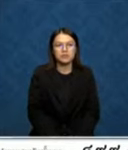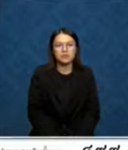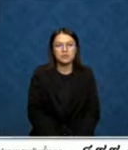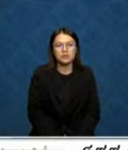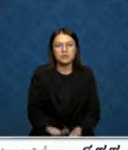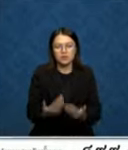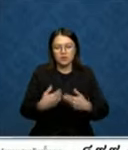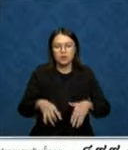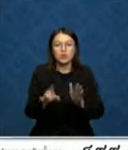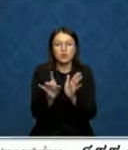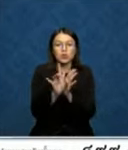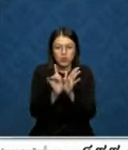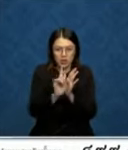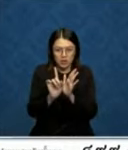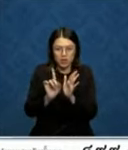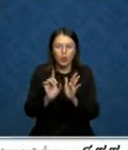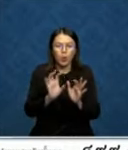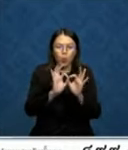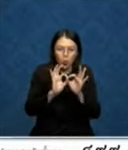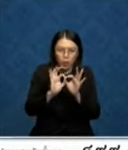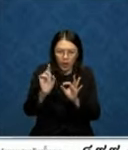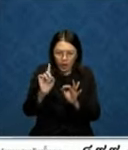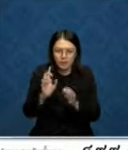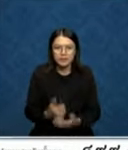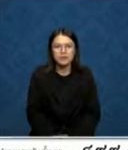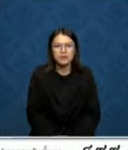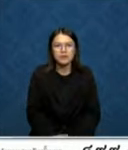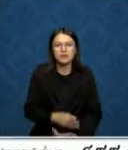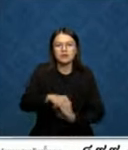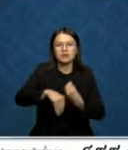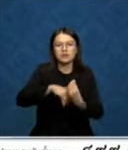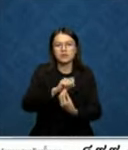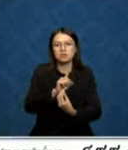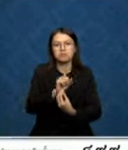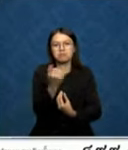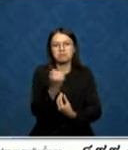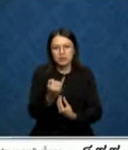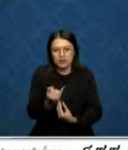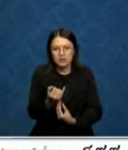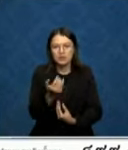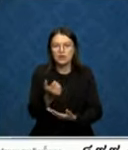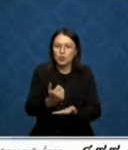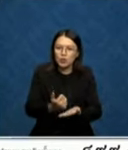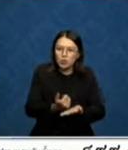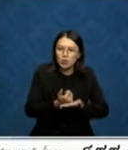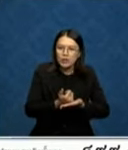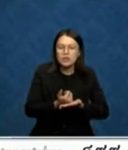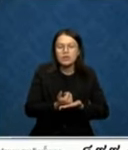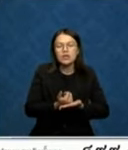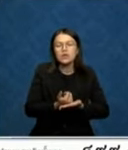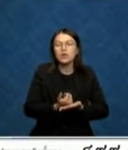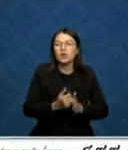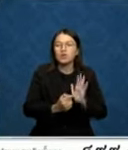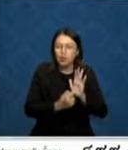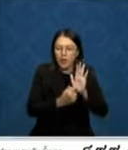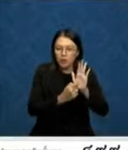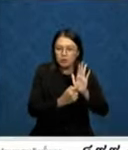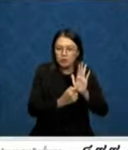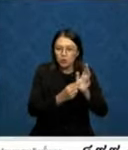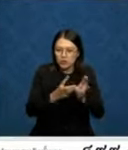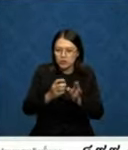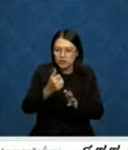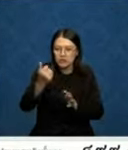ดท้ายก็คือว่าข้อกังวลของผมก็คือว่าเศรษฐกิจมันไม่ดีนะครับแทนที่ท่านจะช่วยด้วยวิธีอื่นนะครับอย่างเช่น